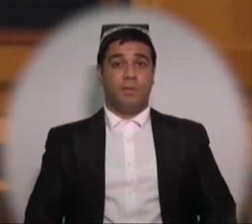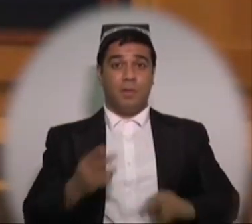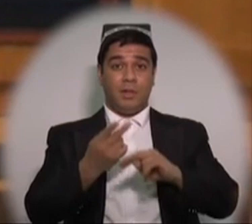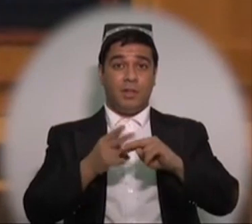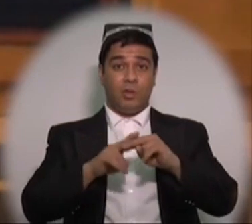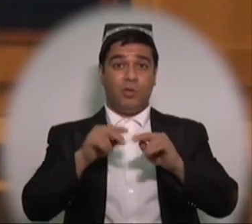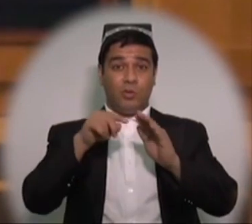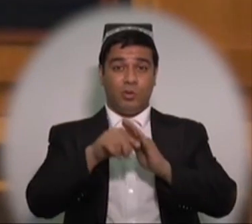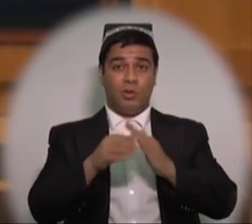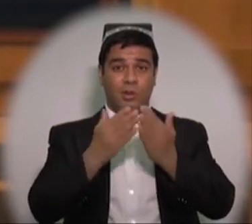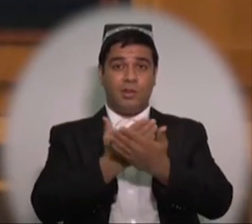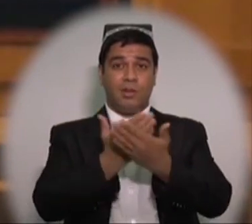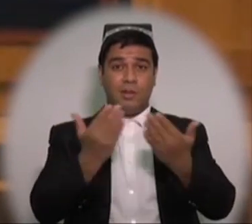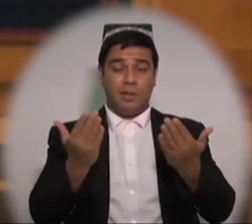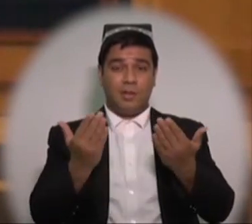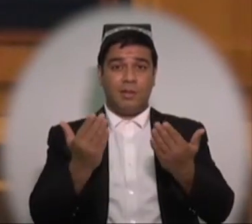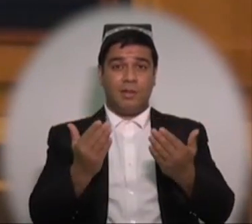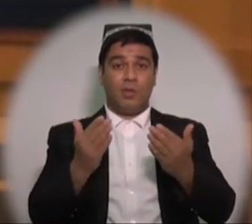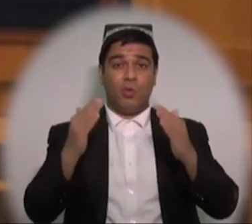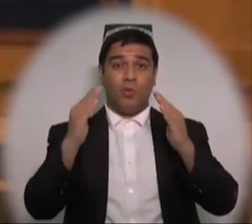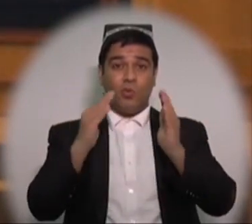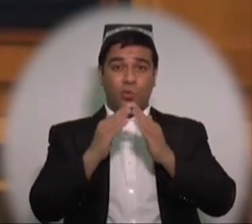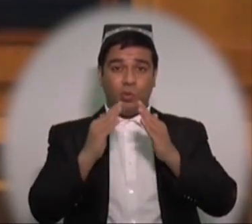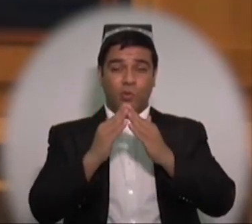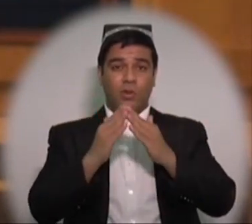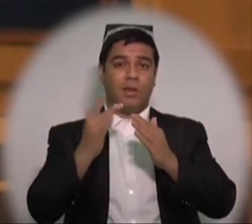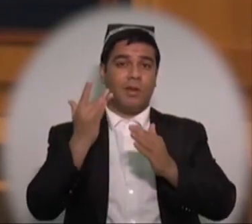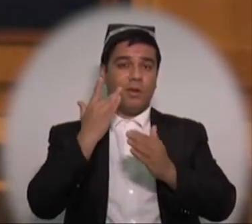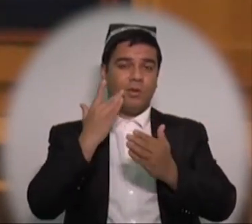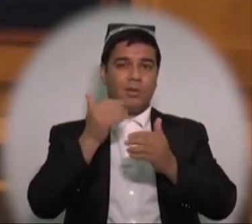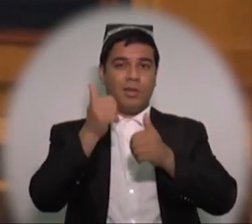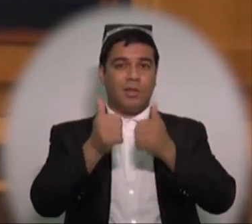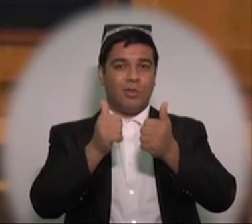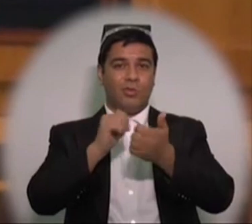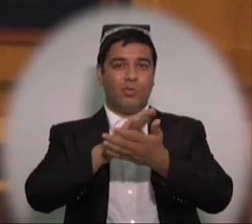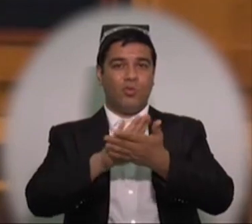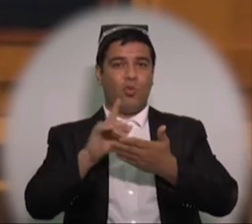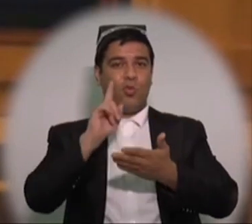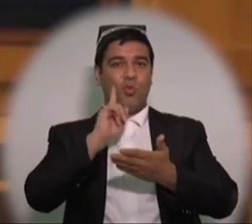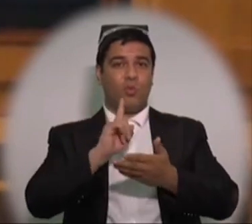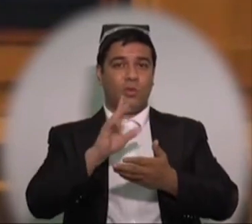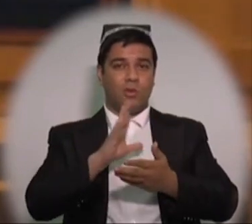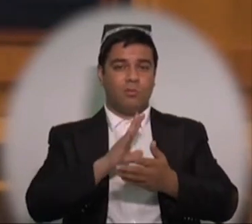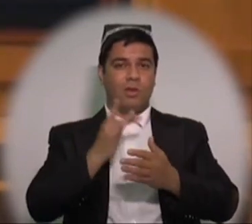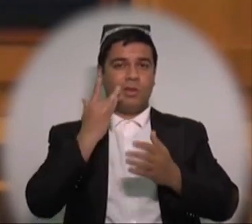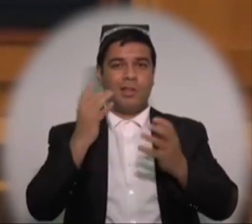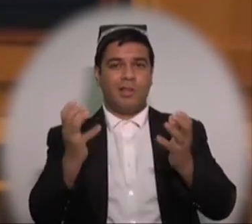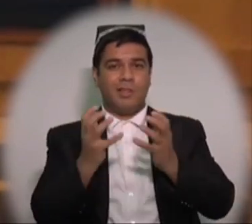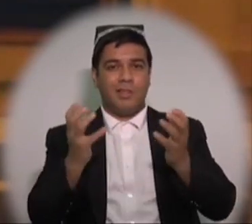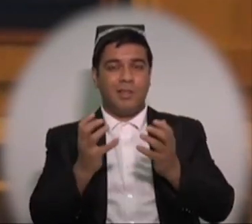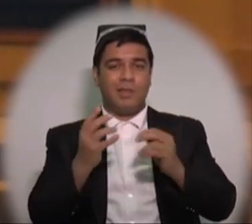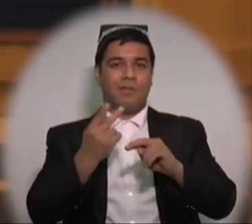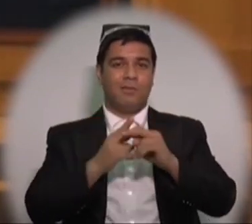Ana mana shu tarzda, mana shu tarzda uy joylarni yaxshilash, qulay qilish,